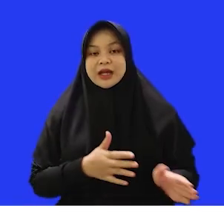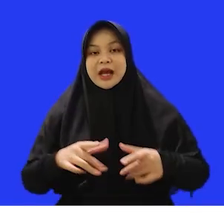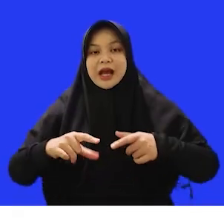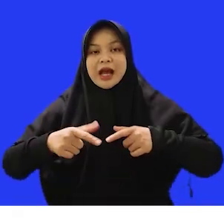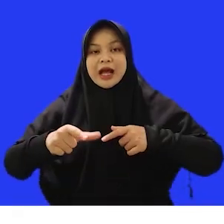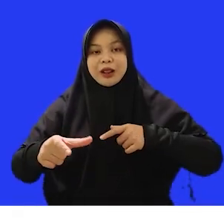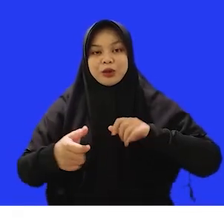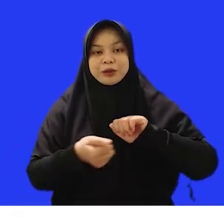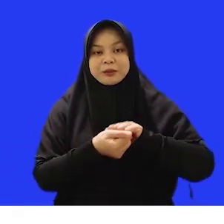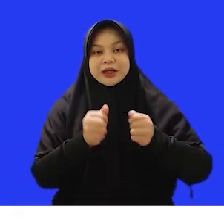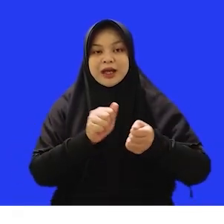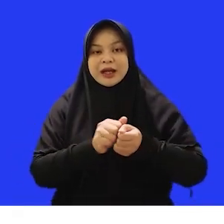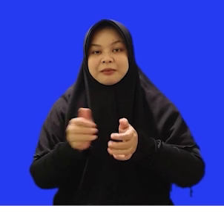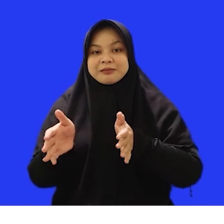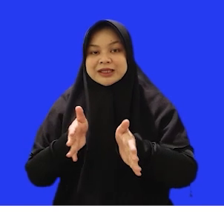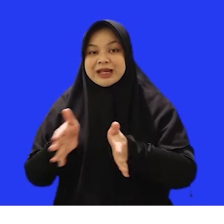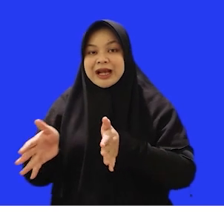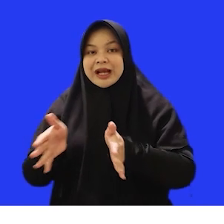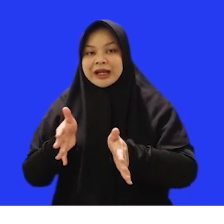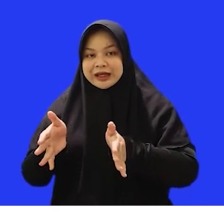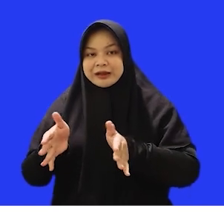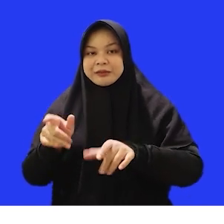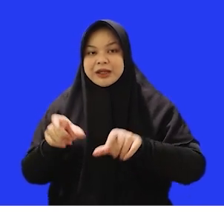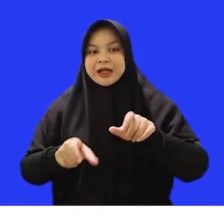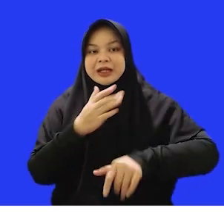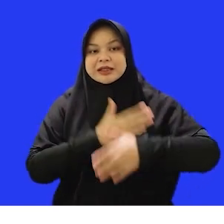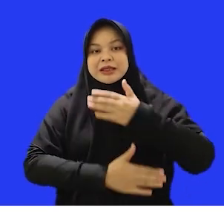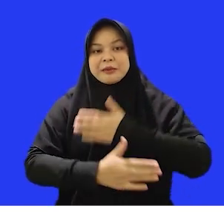Alur perkara disabilitas berhadapan dengan hukum.